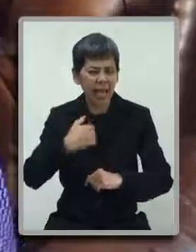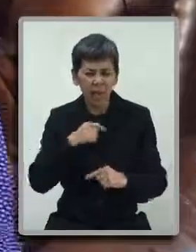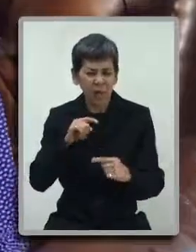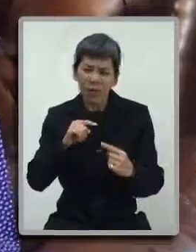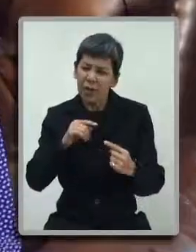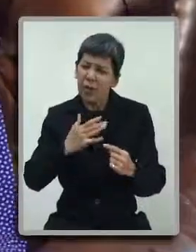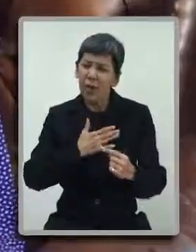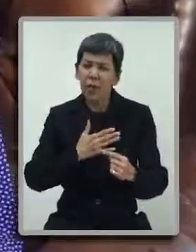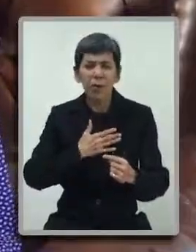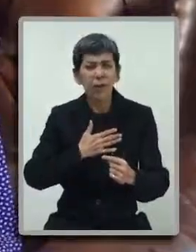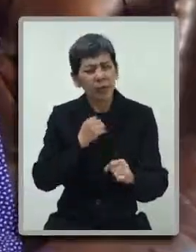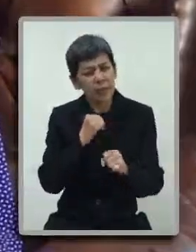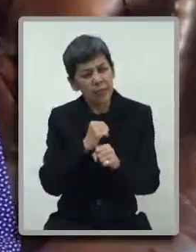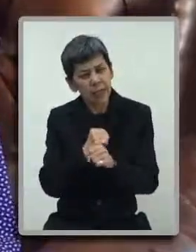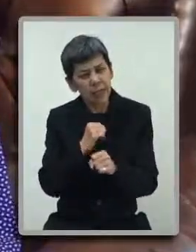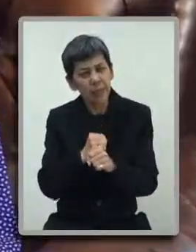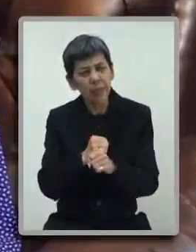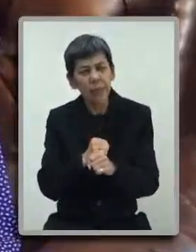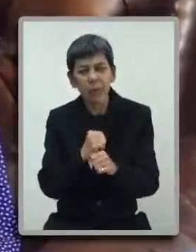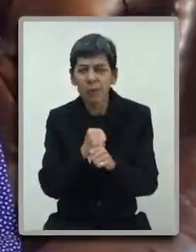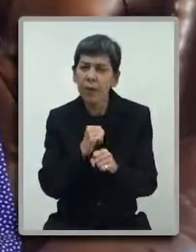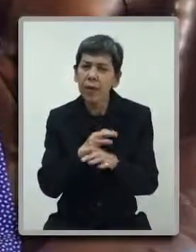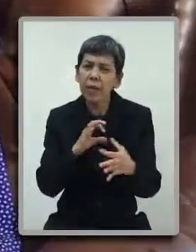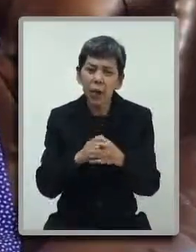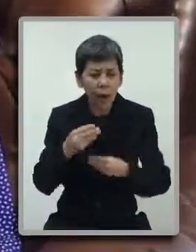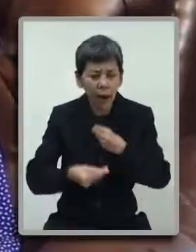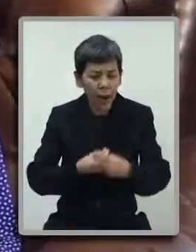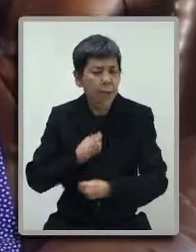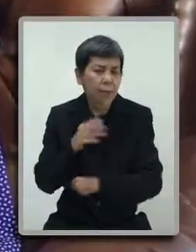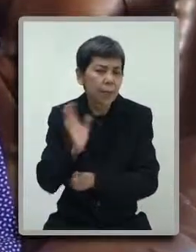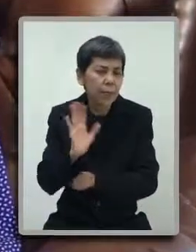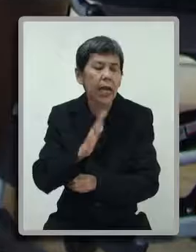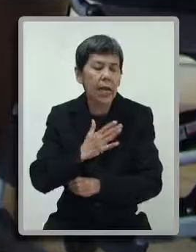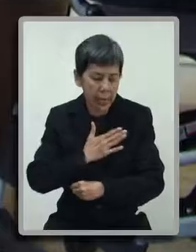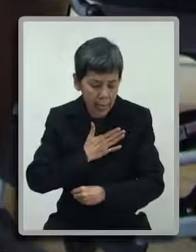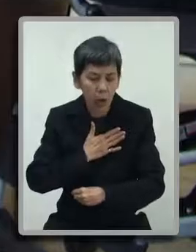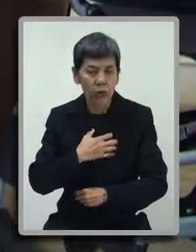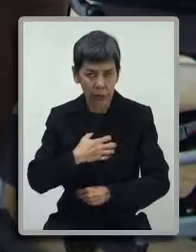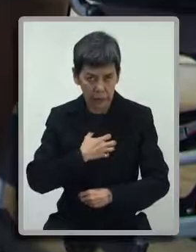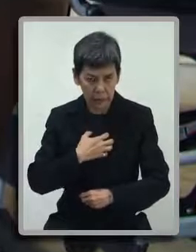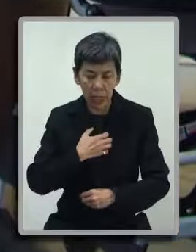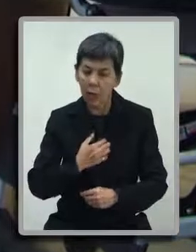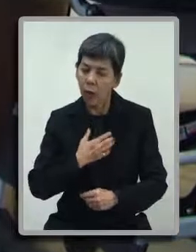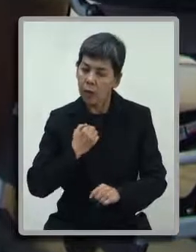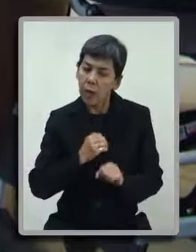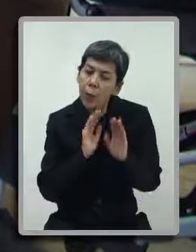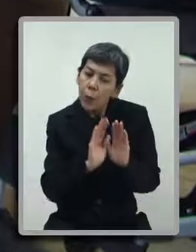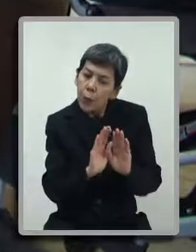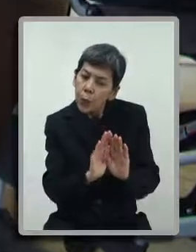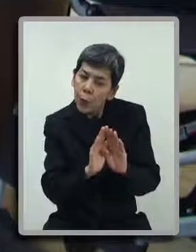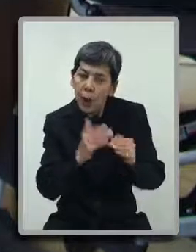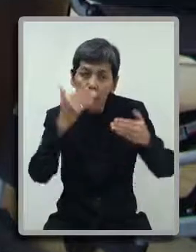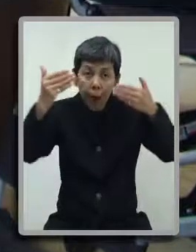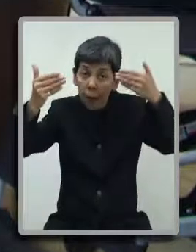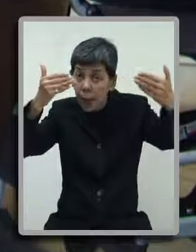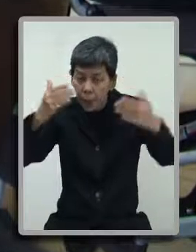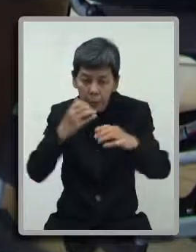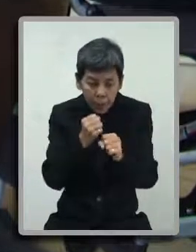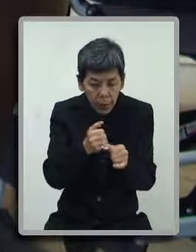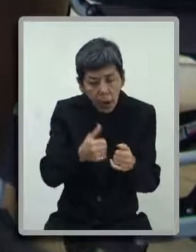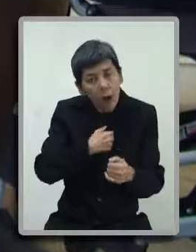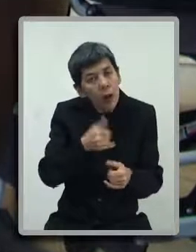เราก็ไม่ได้เน้นว่าเราจะไปทําในเรื่องของตรงนี้ในเรื่องของเชิงค้าขายนะฮะเราอยากจะเอาสิ่งที่เราสะสม